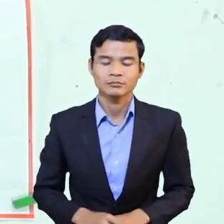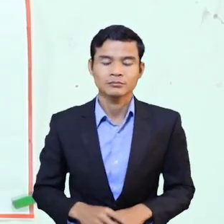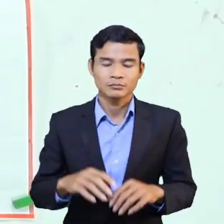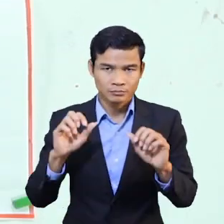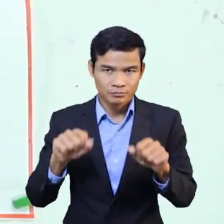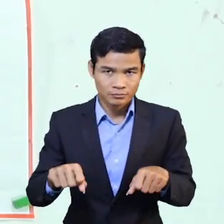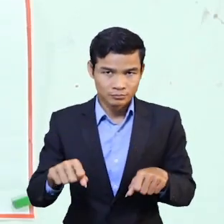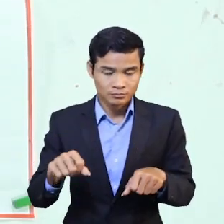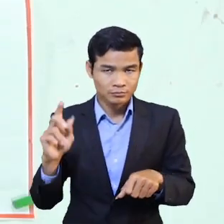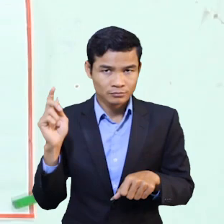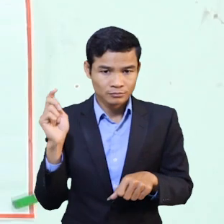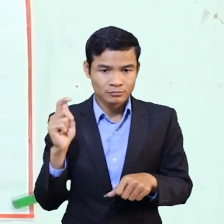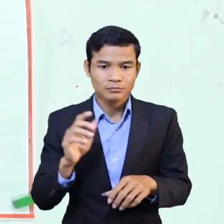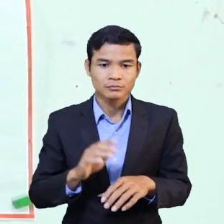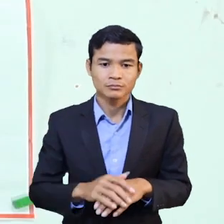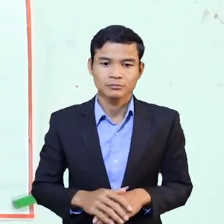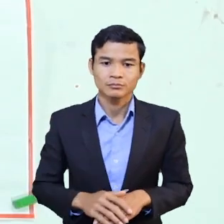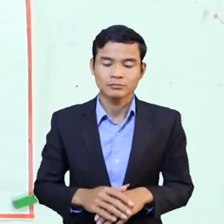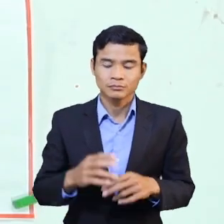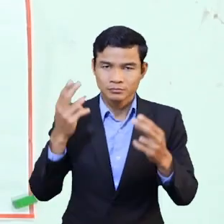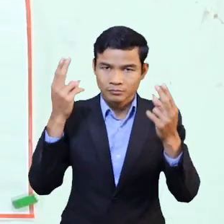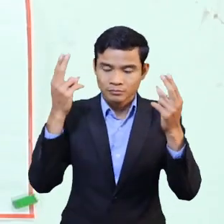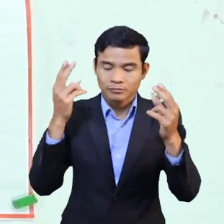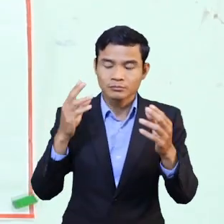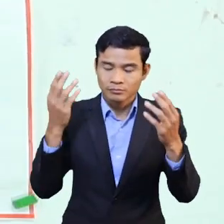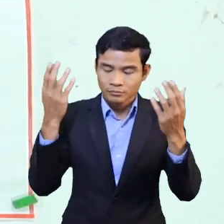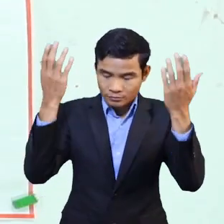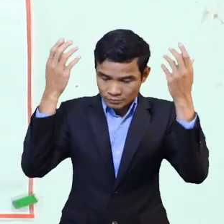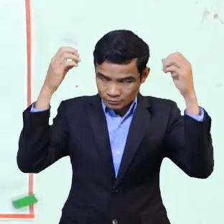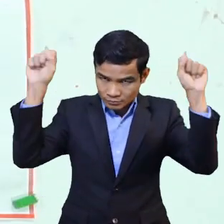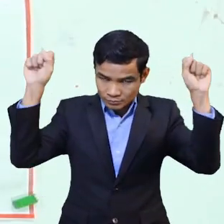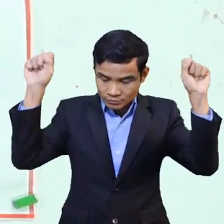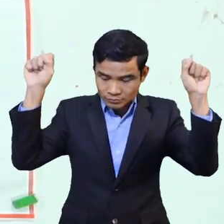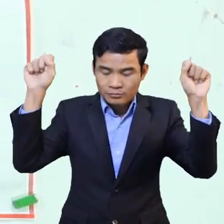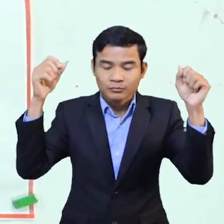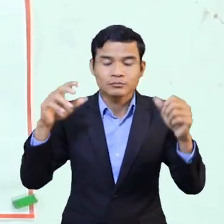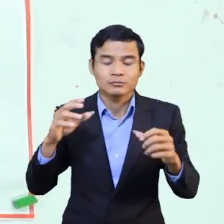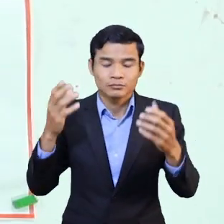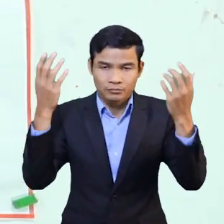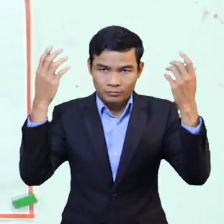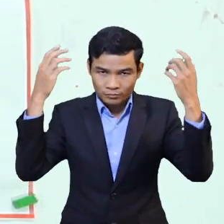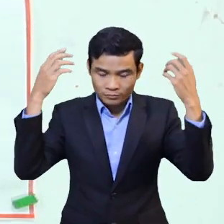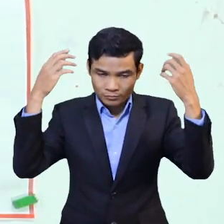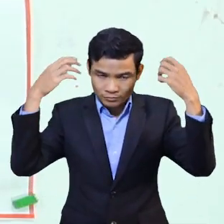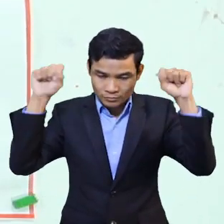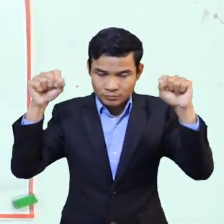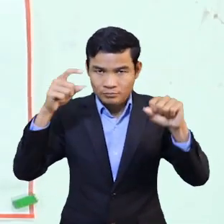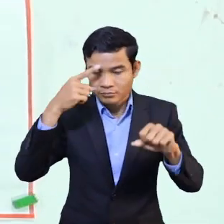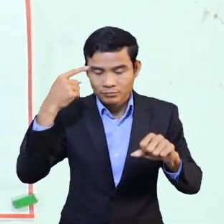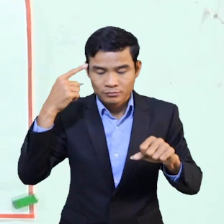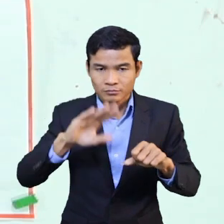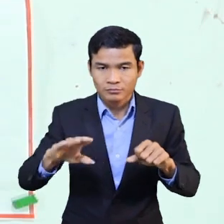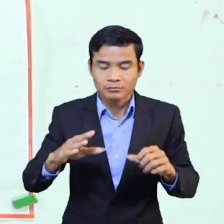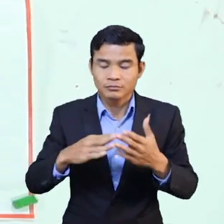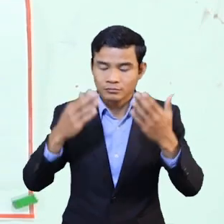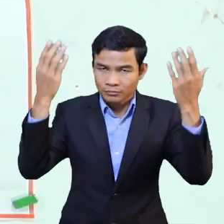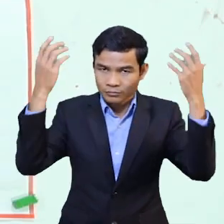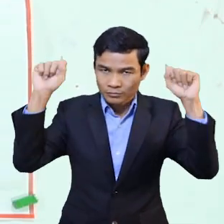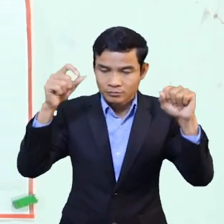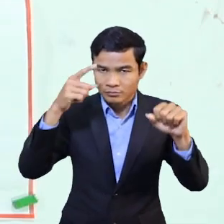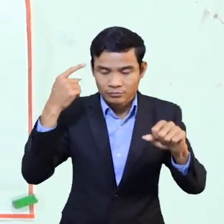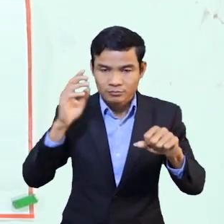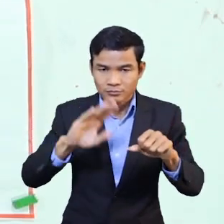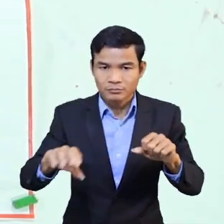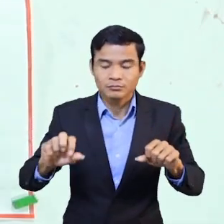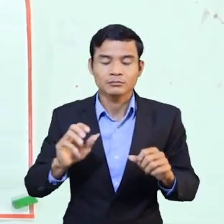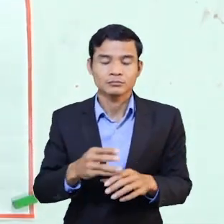Chà, này cứ chỉ rụp tốn, tốn sao, chả đủ chai lịch bầy nha, cổ ở con sạch xế bịa tốn, tốn sao, chả là con tiên tuật bịa tặng